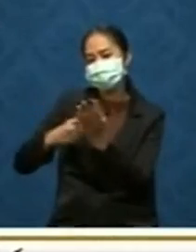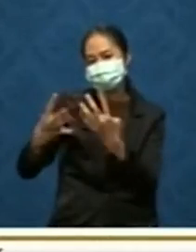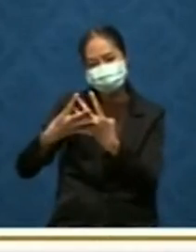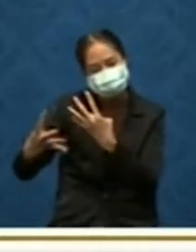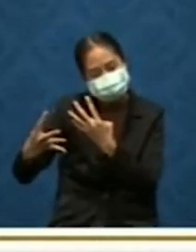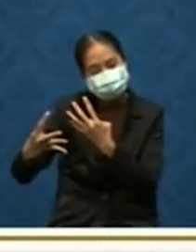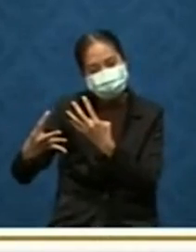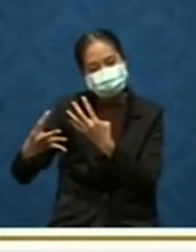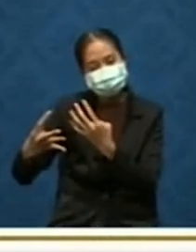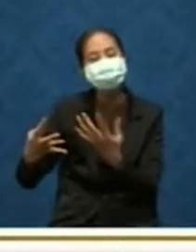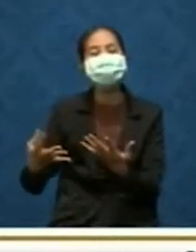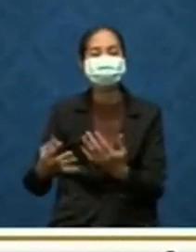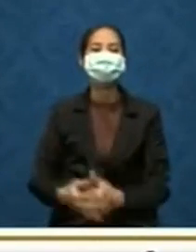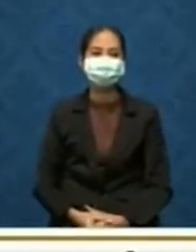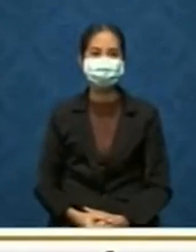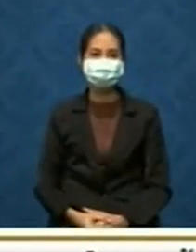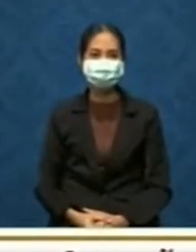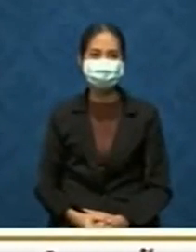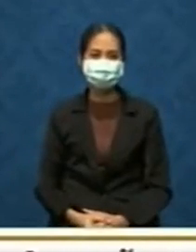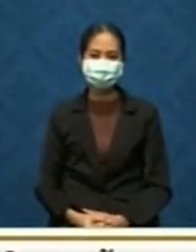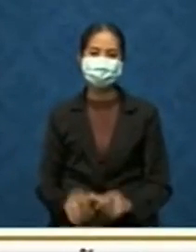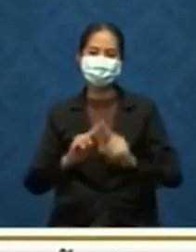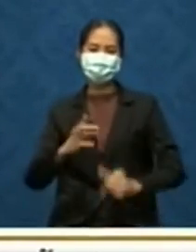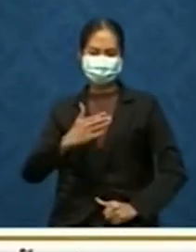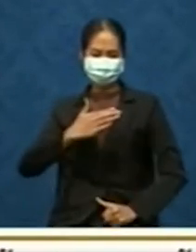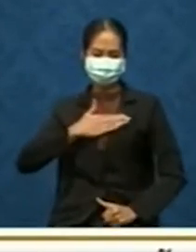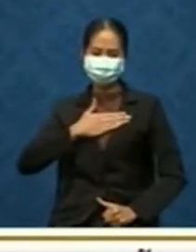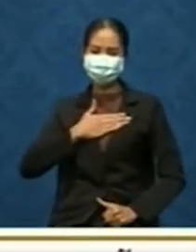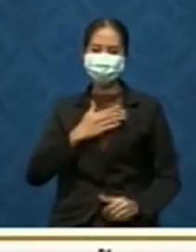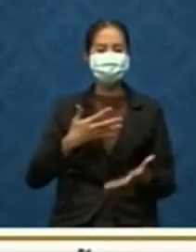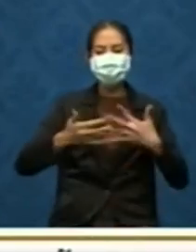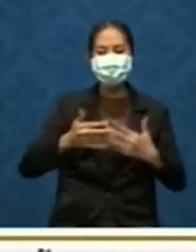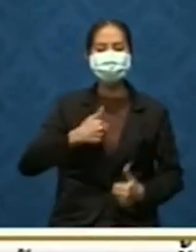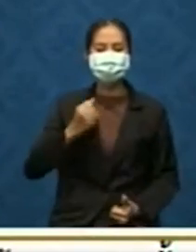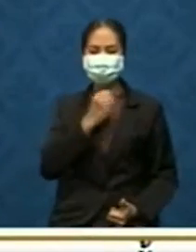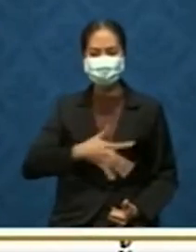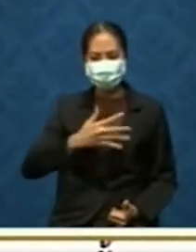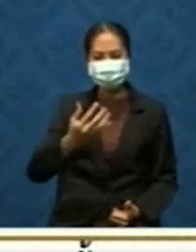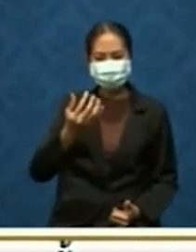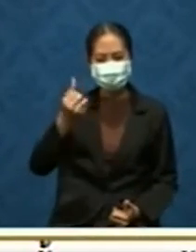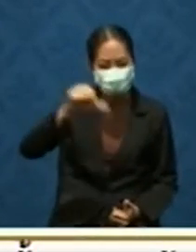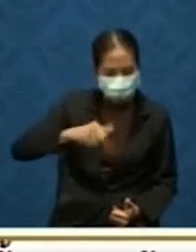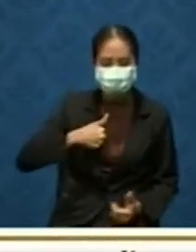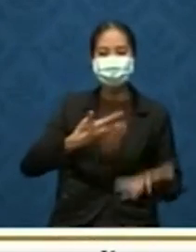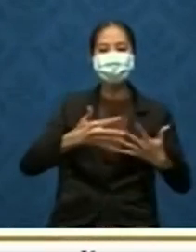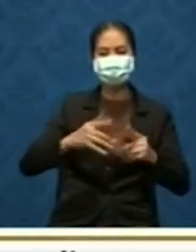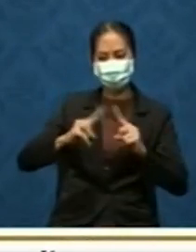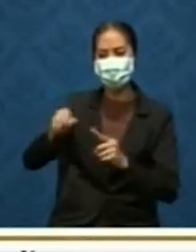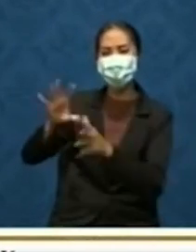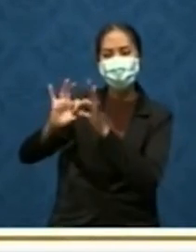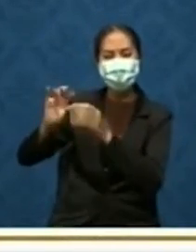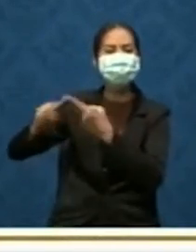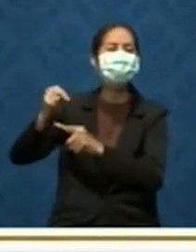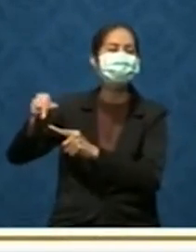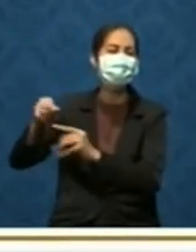ไขมากกว่าเรื่องของตัวของเขาอย่างมากมายซึ่งเรื่องเหล่านี้